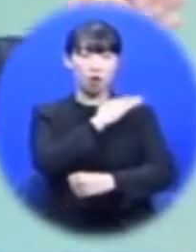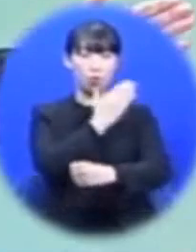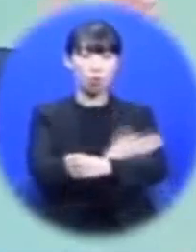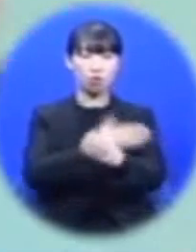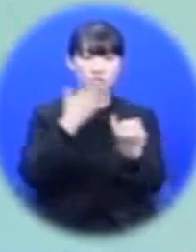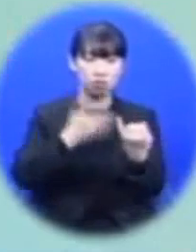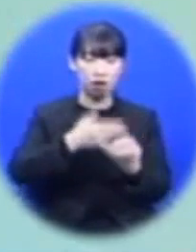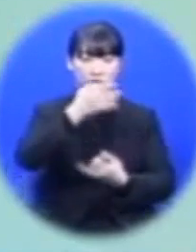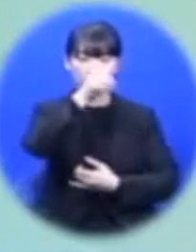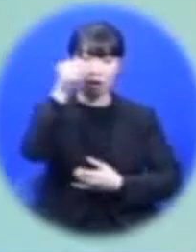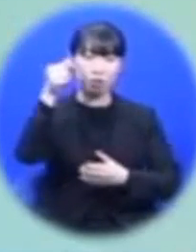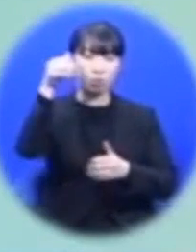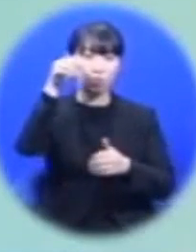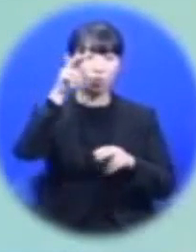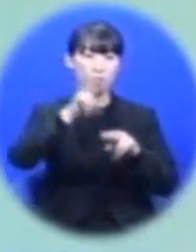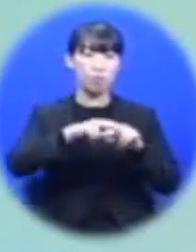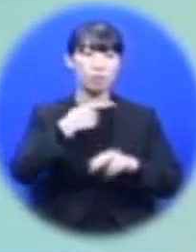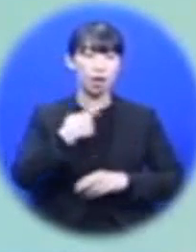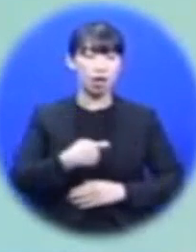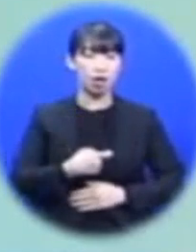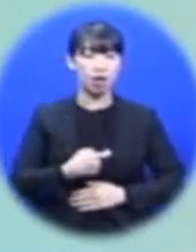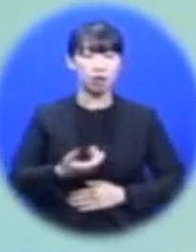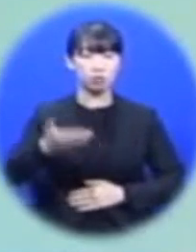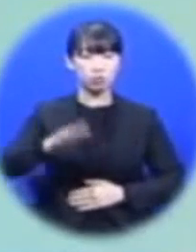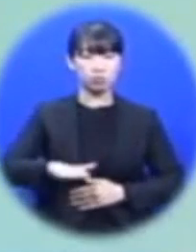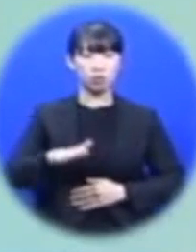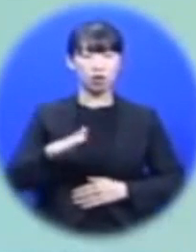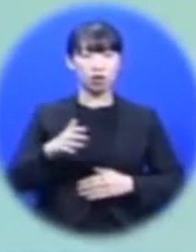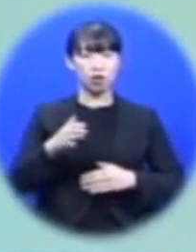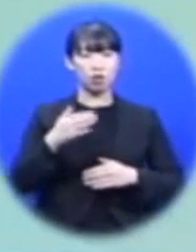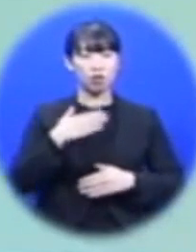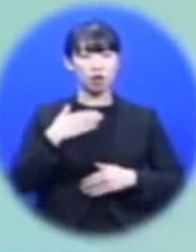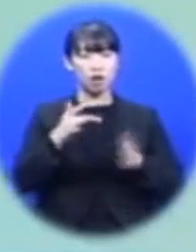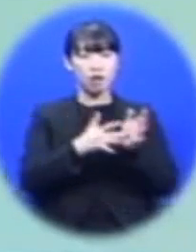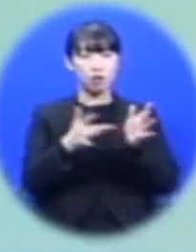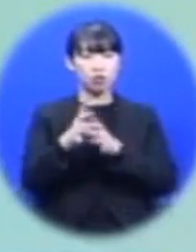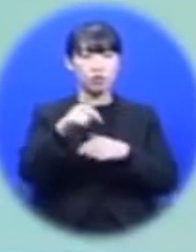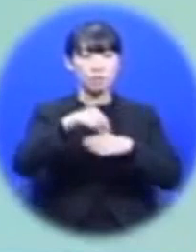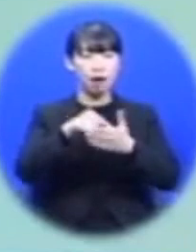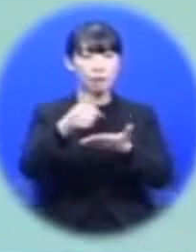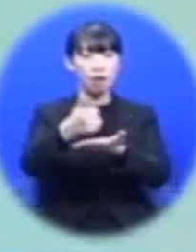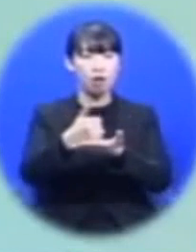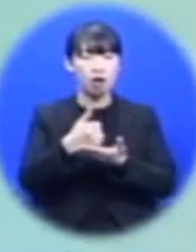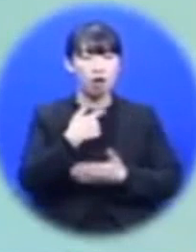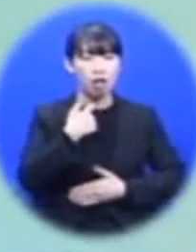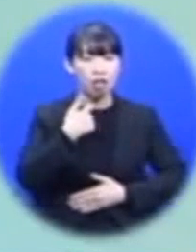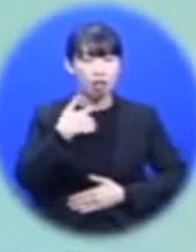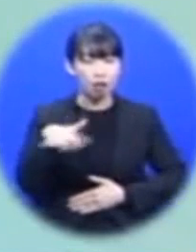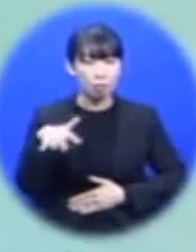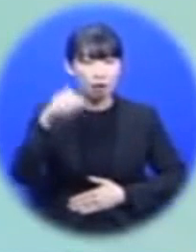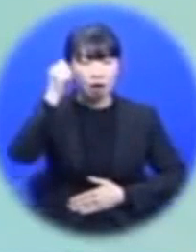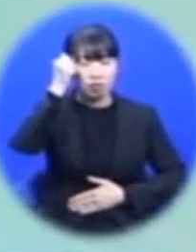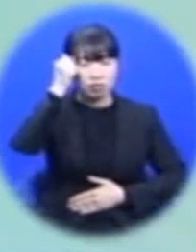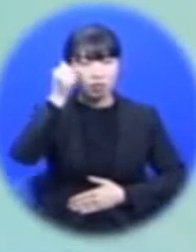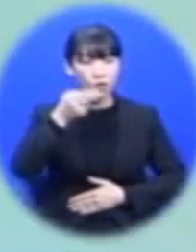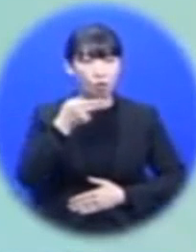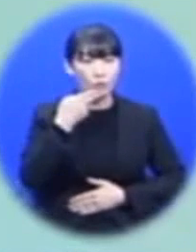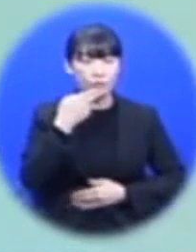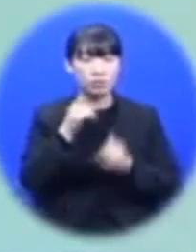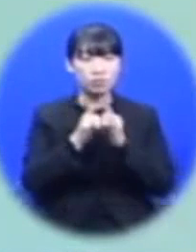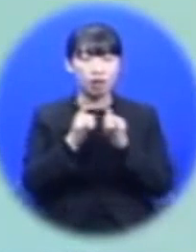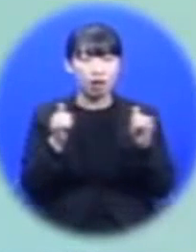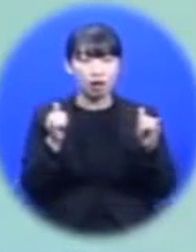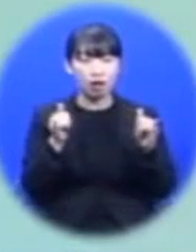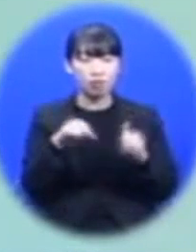돌아보니까 언제 한번 내가 예수님을 진짜 마음에 영접한 적이 없었다 기억이 안나요 기억이 안 난다는